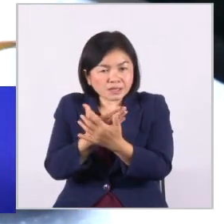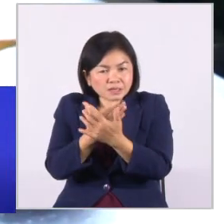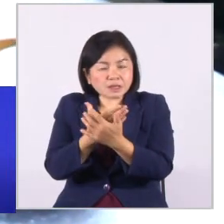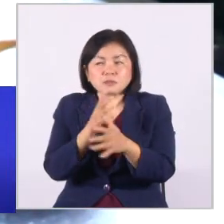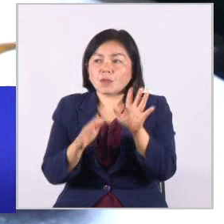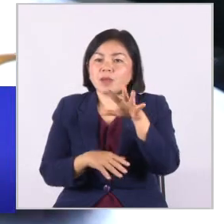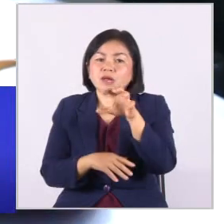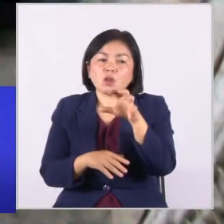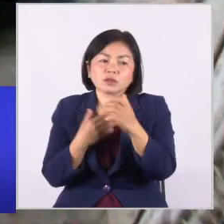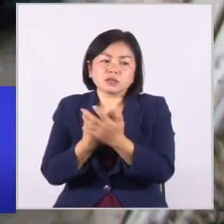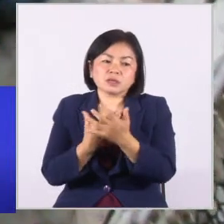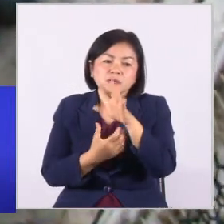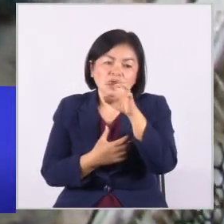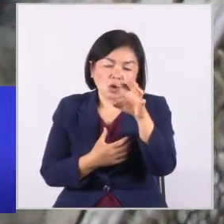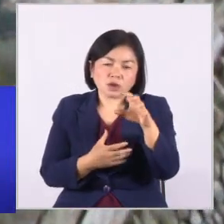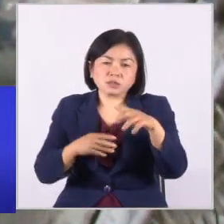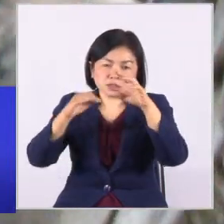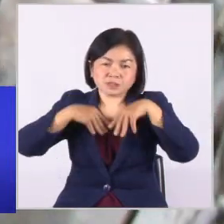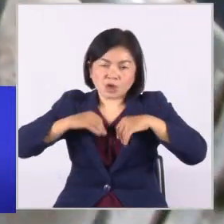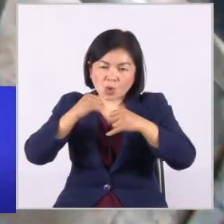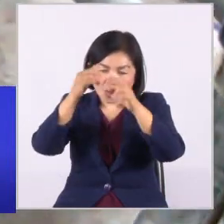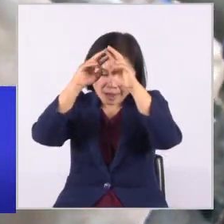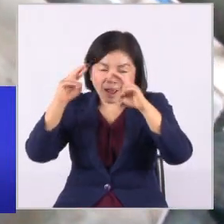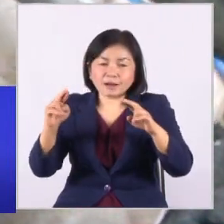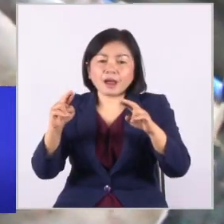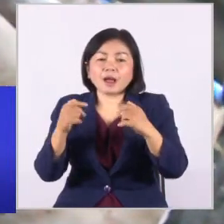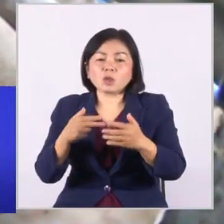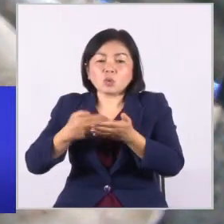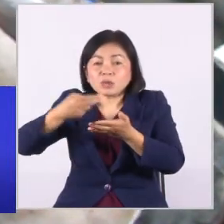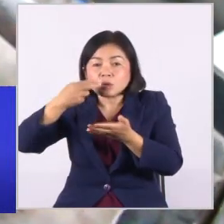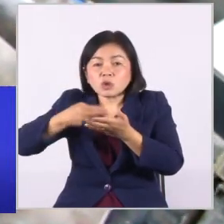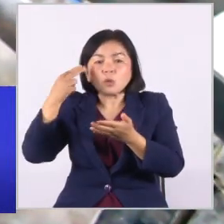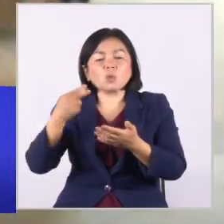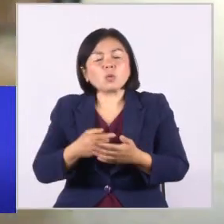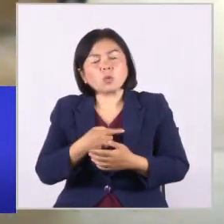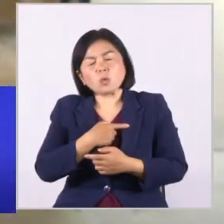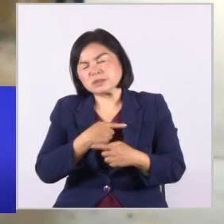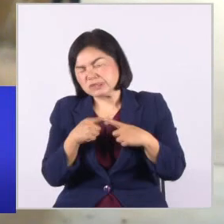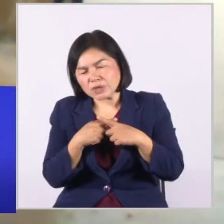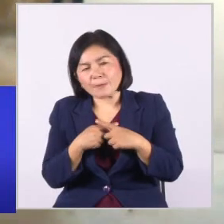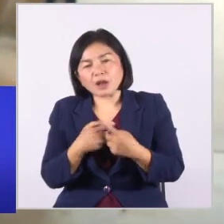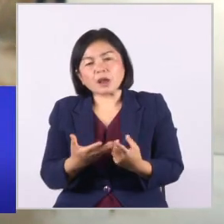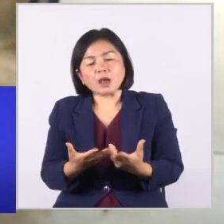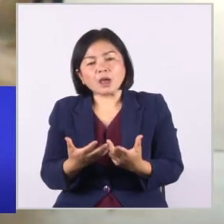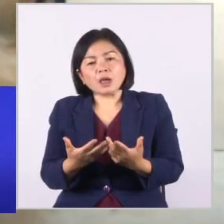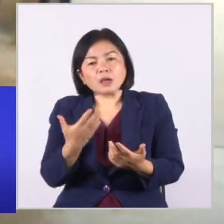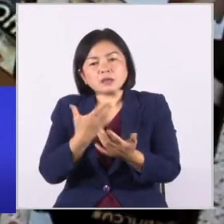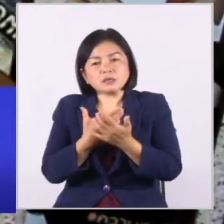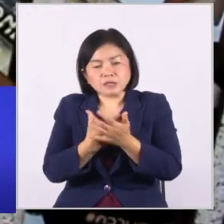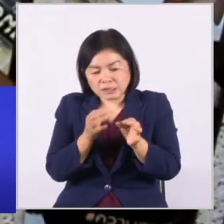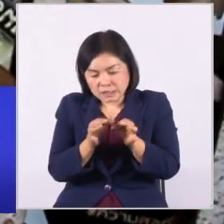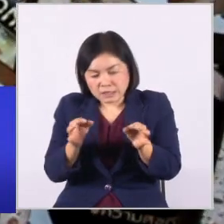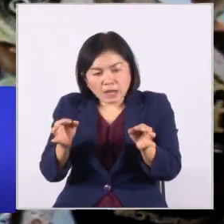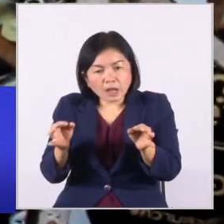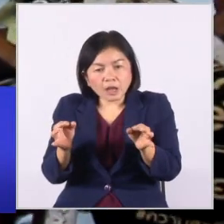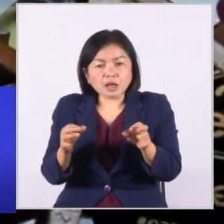าณสัก500บาทว่าอย่างงั้นนี่เจนีสวยนะเนี่ยยิ้มสวยเลยนะครับแต่ว่าใจเนี่ยมันช้ำว่าอย่างงั้นแล้วก็เอาเหรียญสำหรับเงินทอนไปประมาณสั